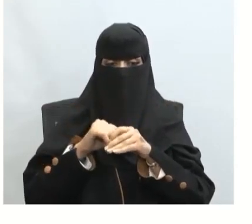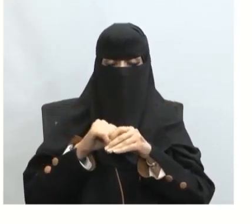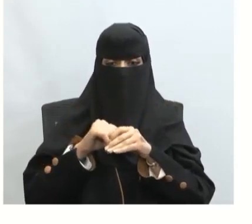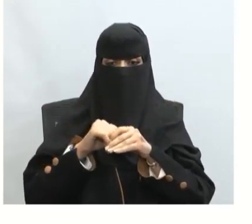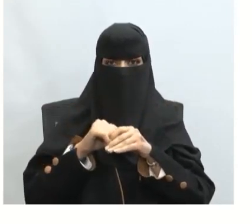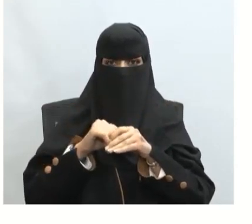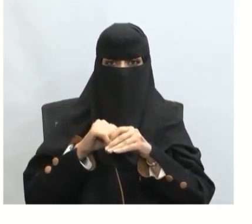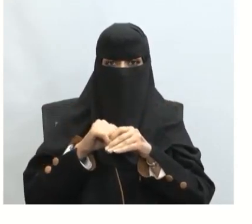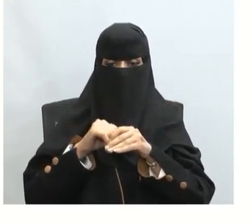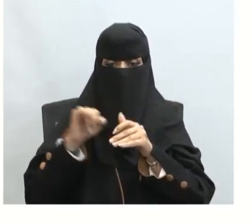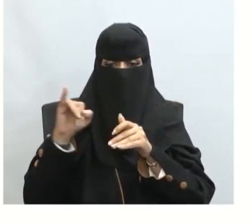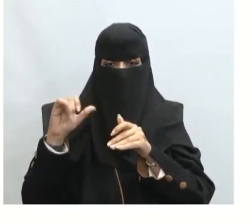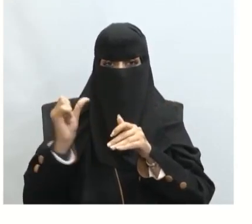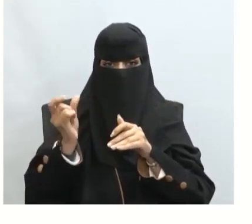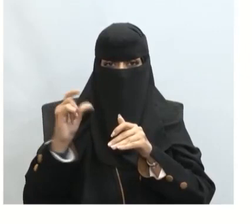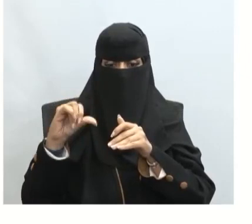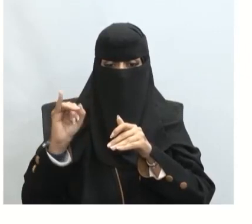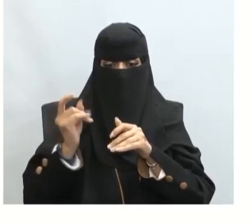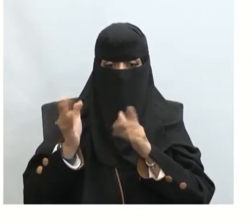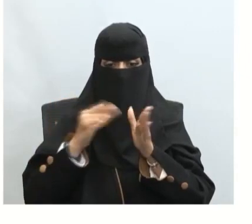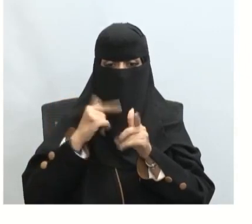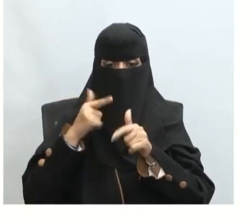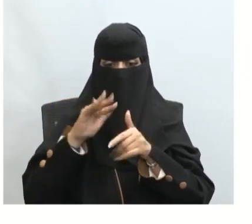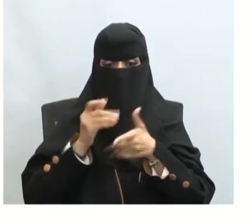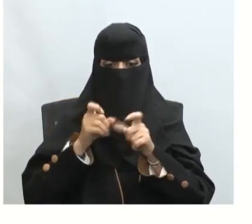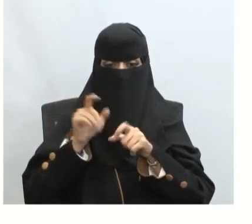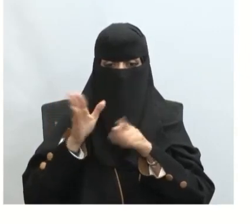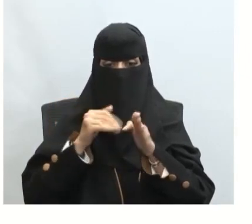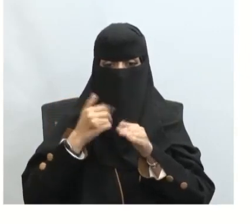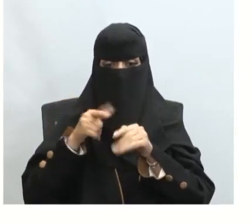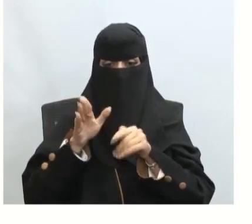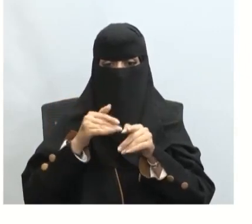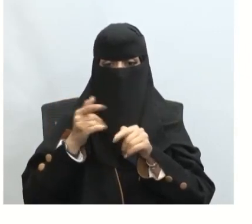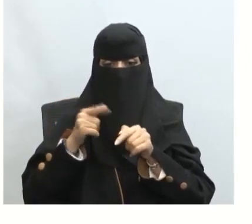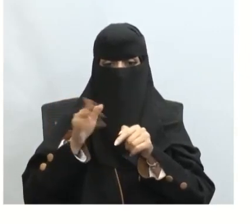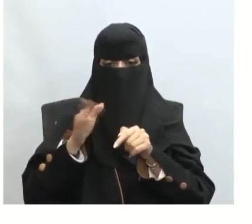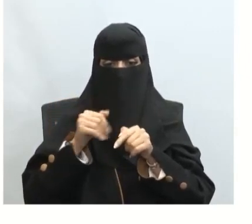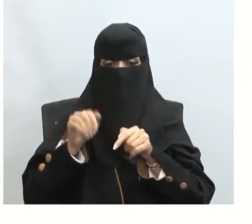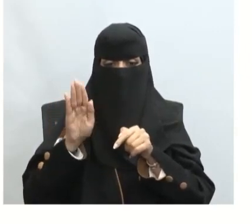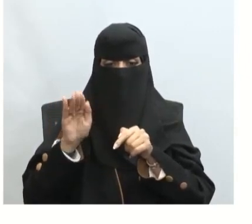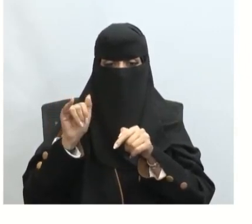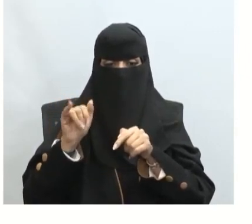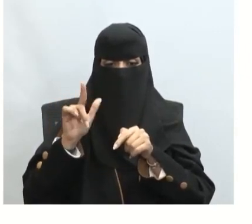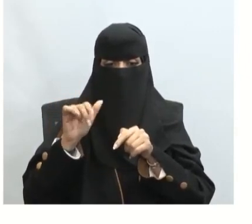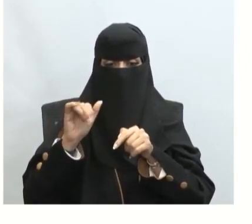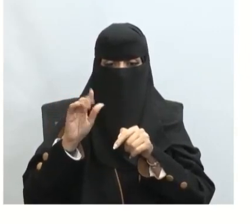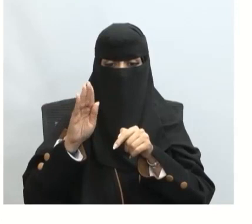منها الجزيء الكبير بالموني مر عند معالجه البوليمر الطبيعي هو